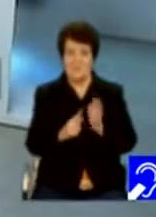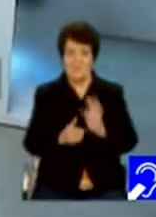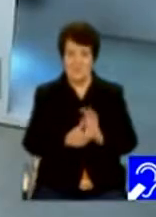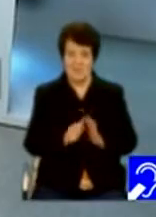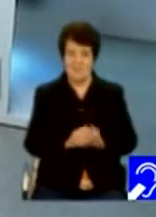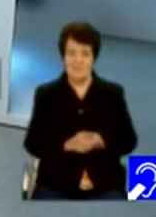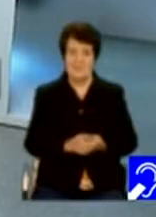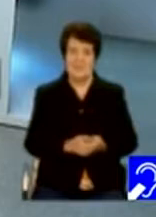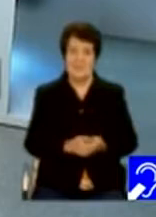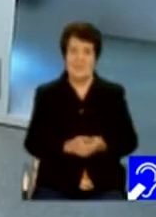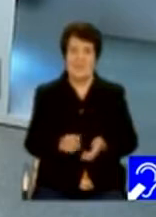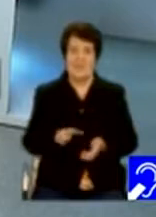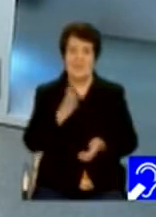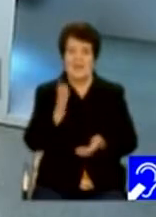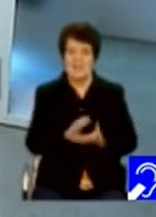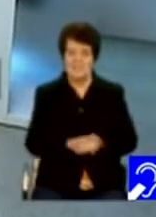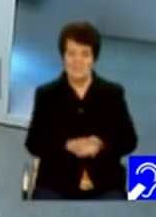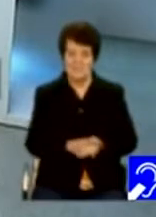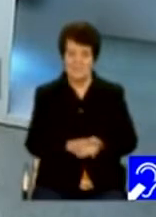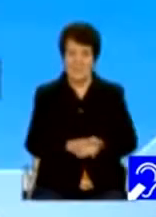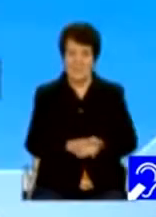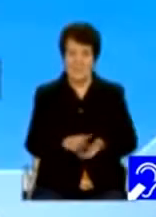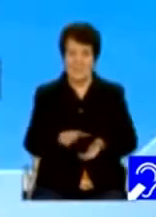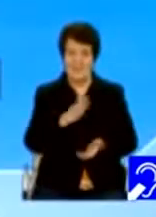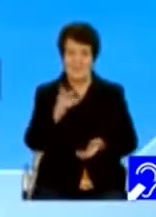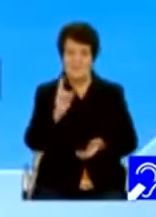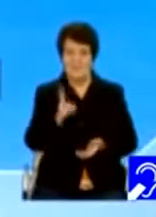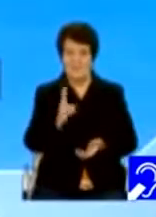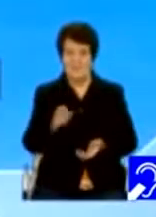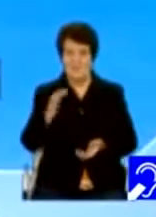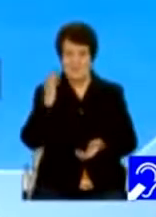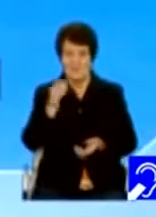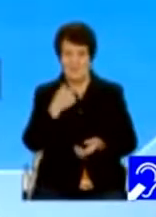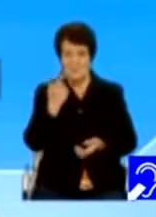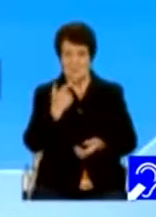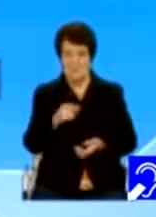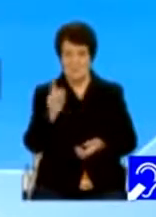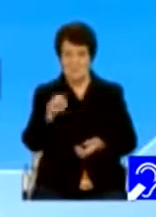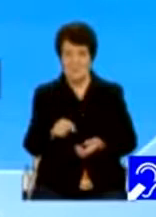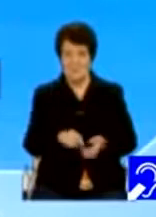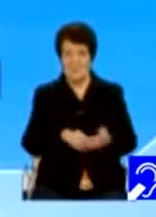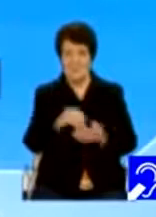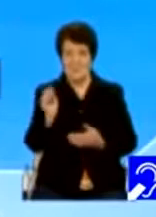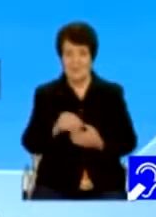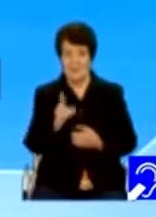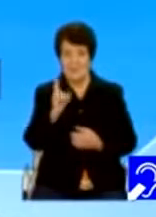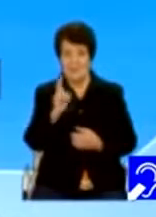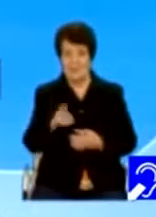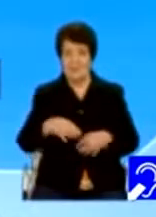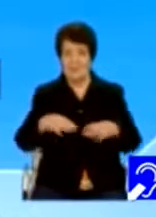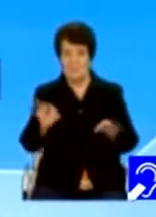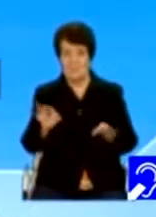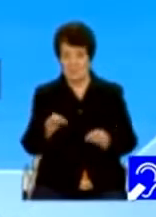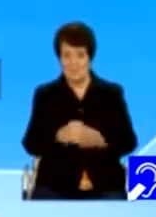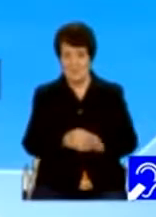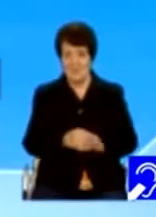pe, pe rude din banii diasporei. Am un bus de 20 de ani și ăștia vorbesc cei care le-au cumpărat vreo 20 de mașini noi. Eu am să mă opresc